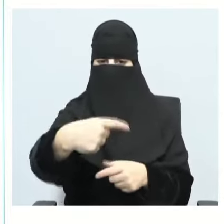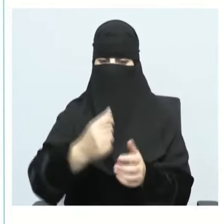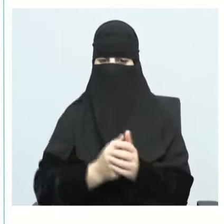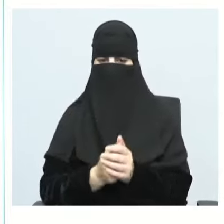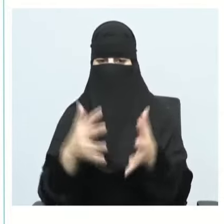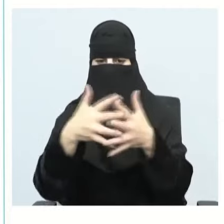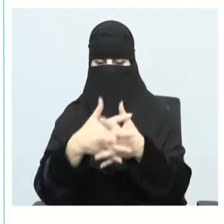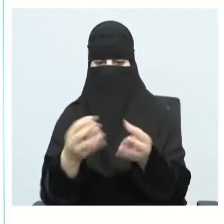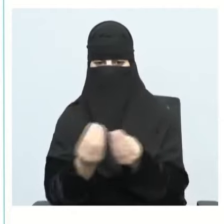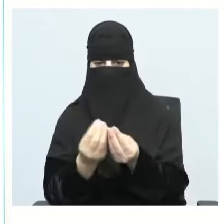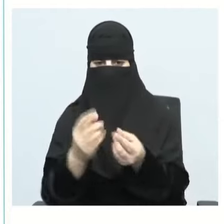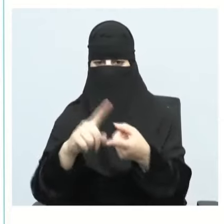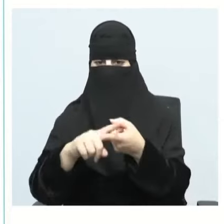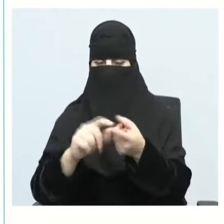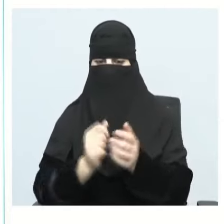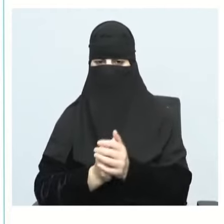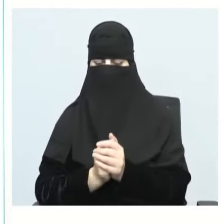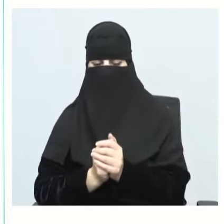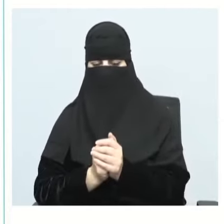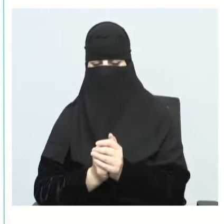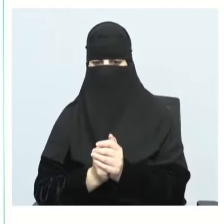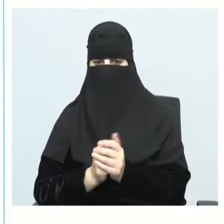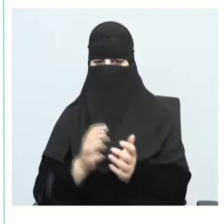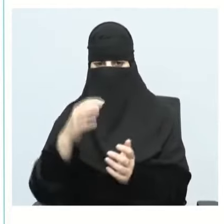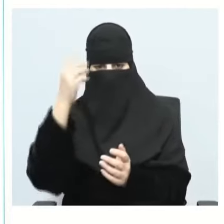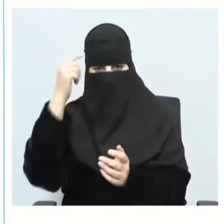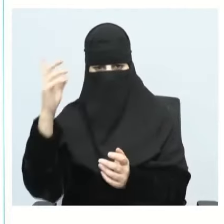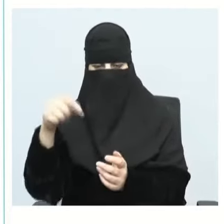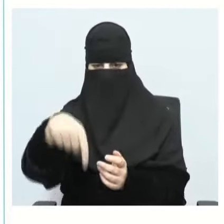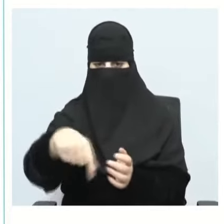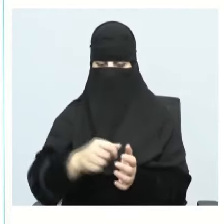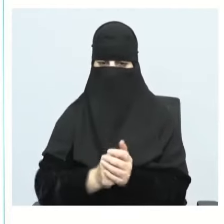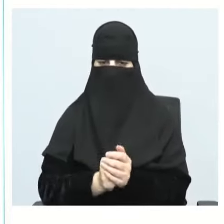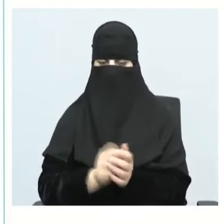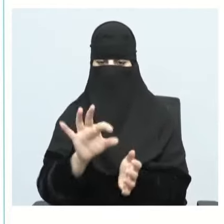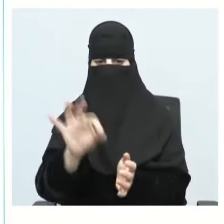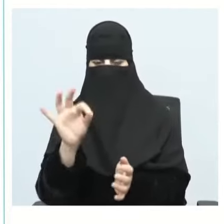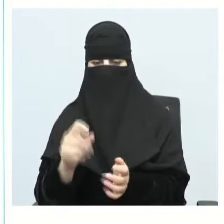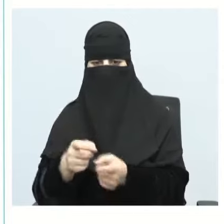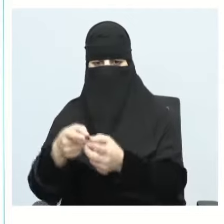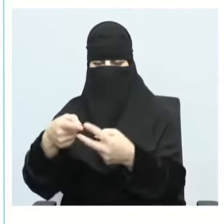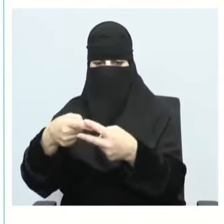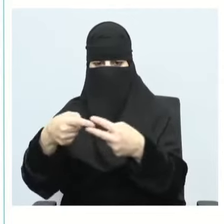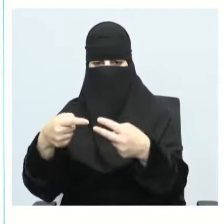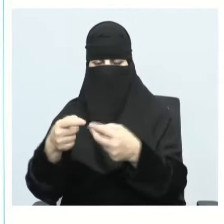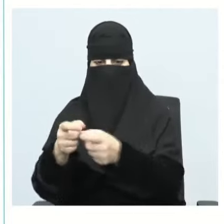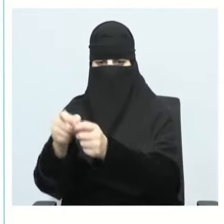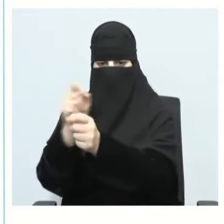تجمعهم مع بعض طيب نفترض الان خذينا السهم من